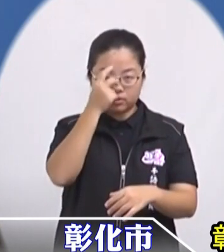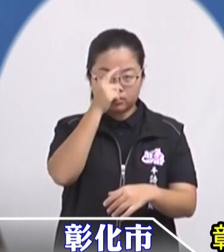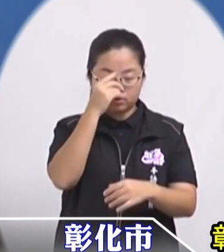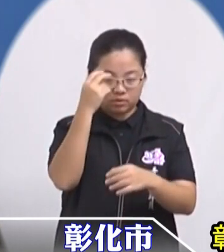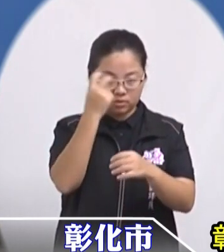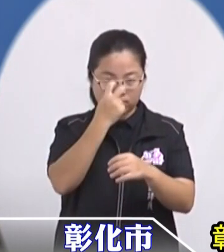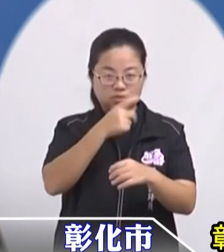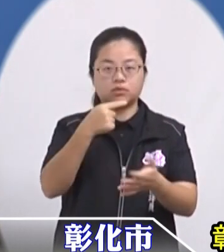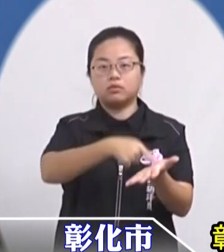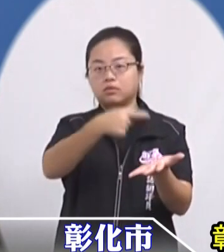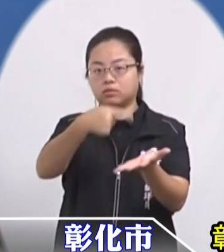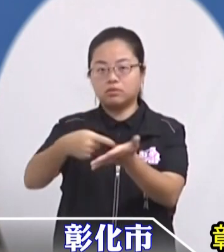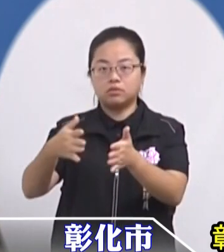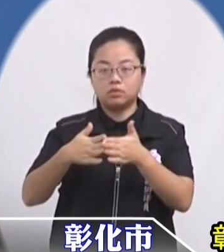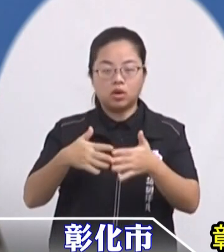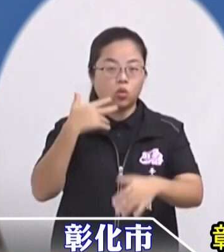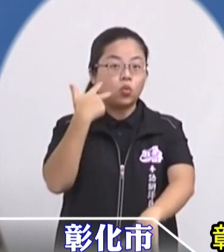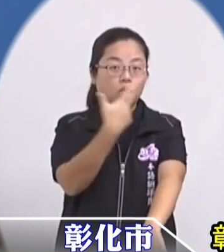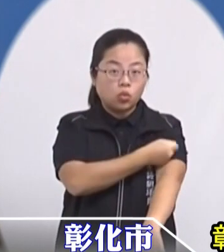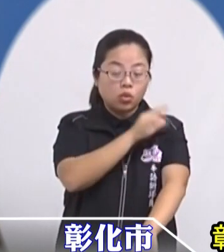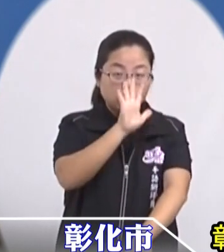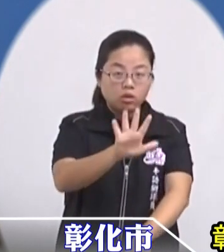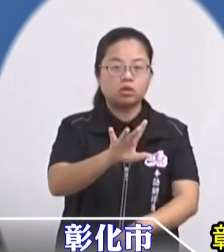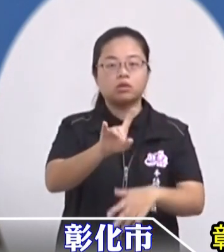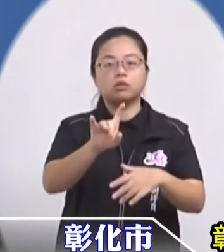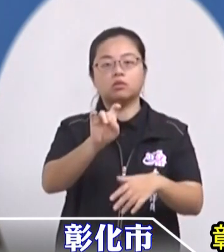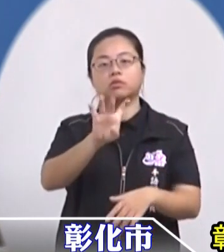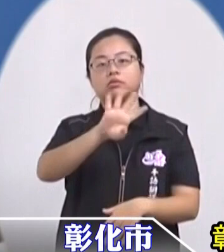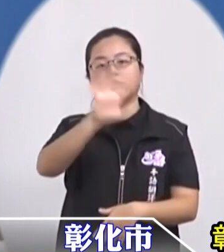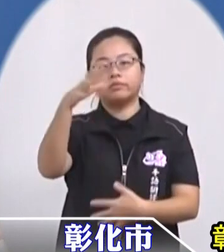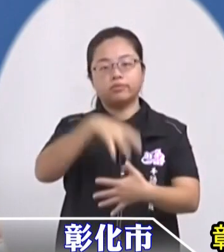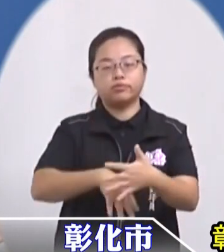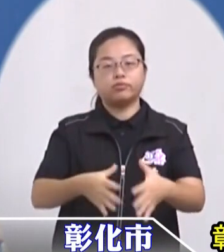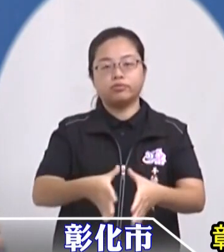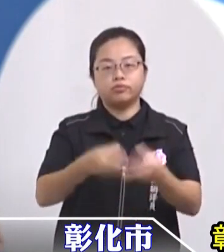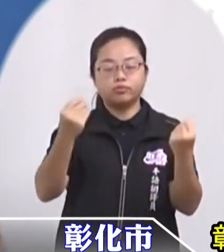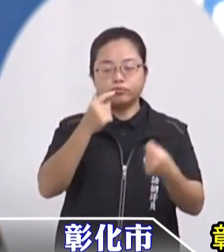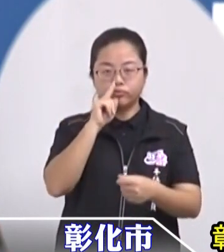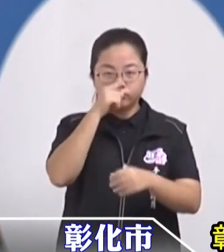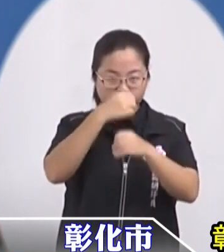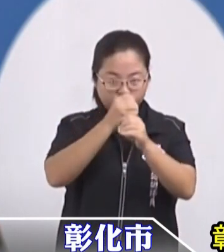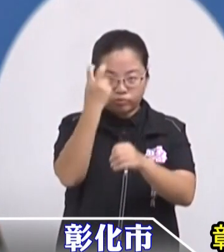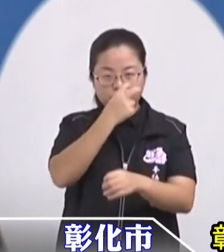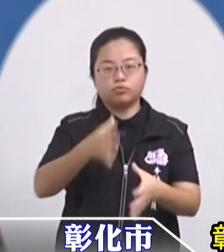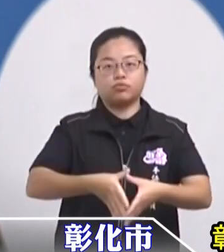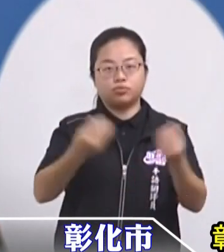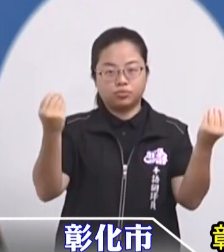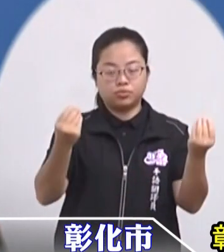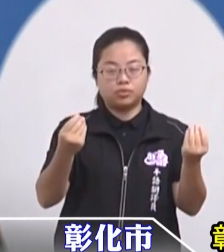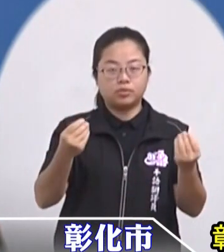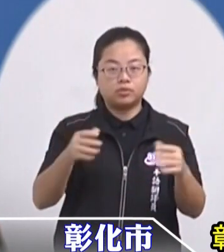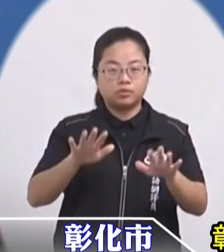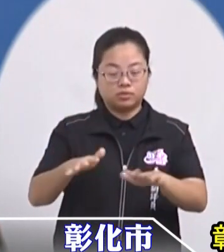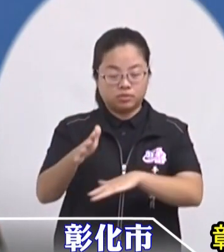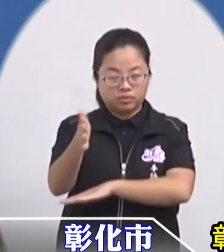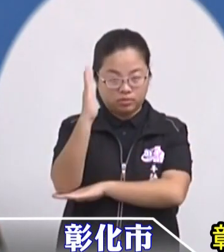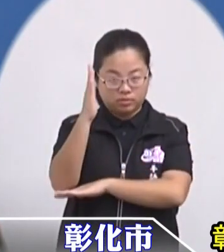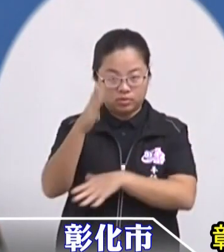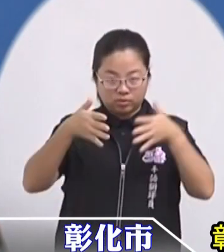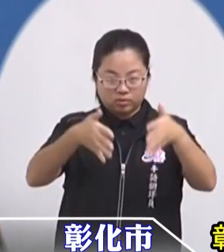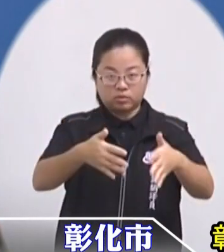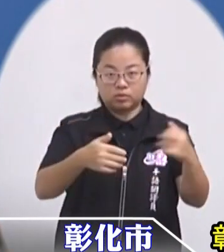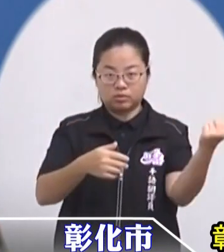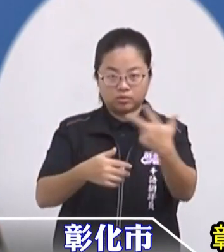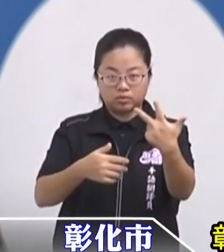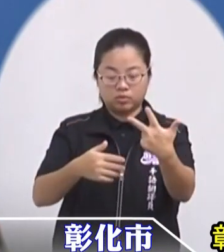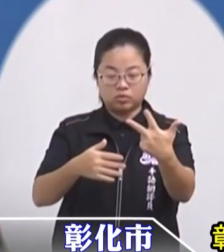苗14天的就不用哈。那这个部分的话，县政府呢，也针对我们的这7大族群哈，